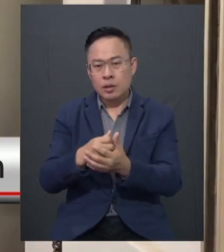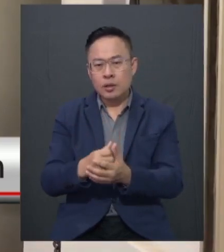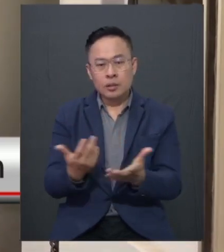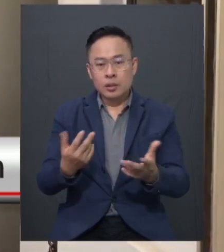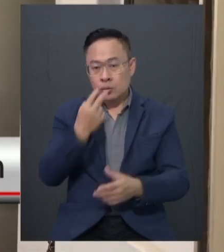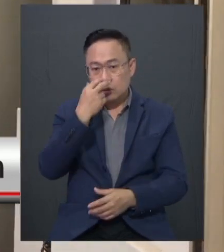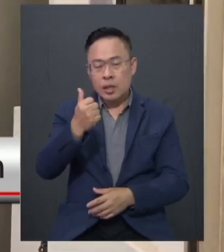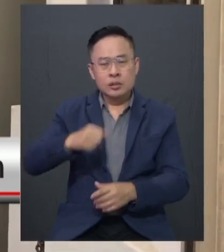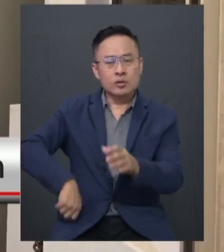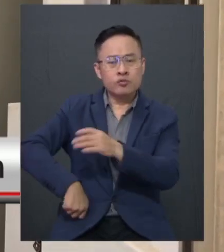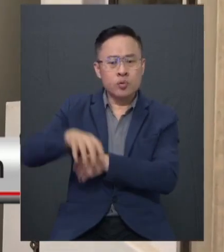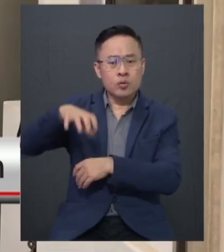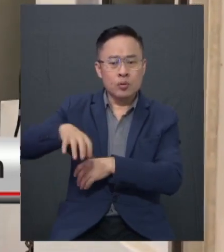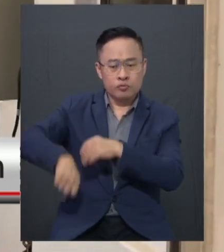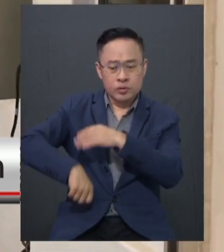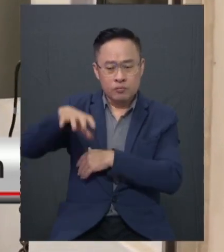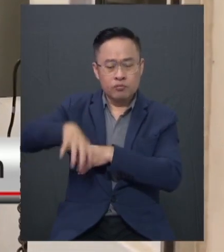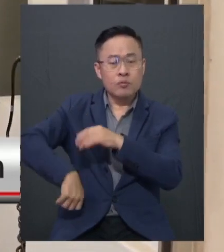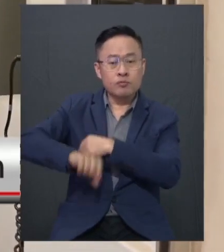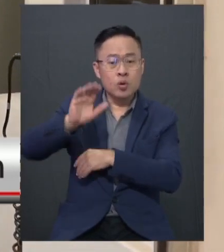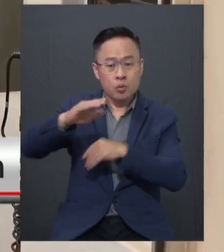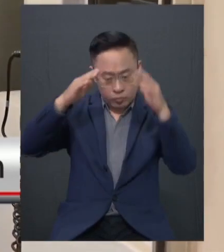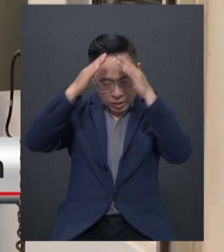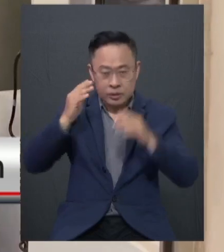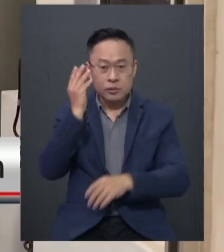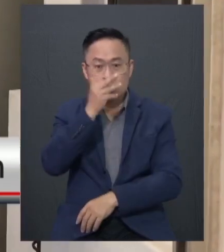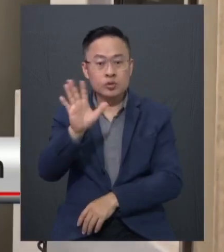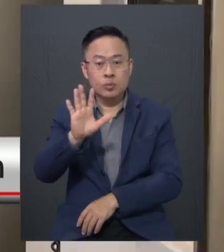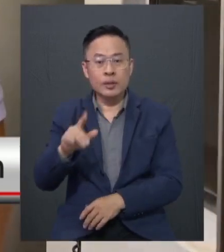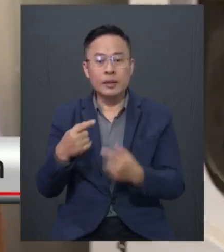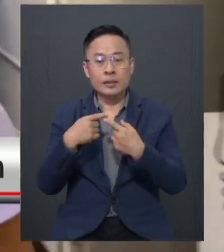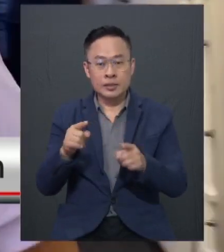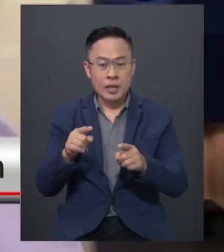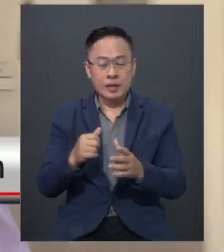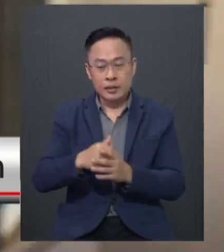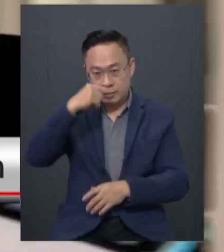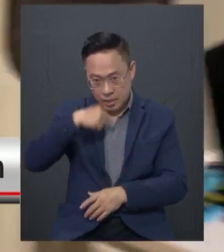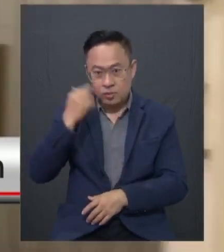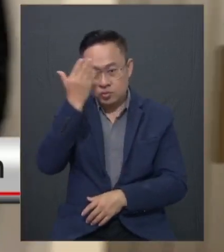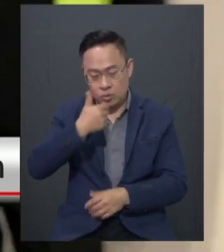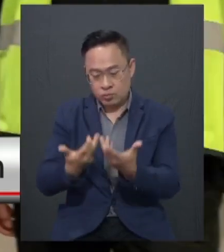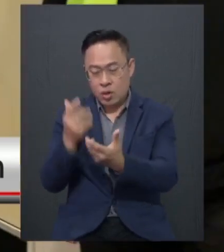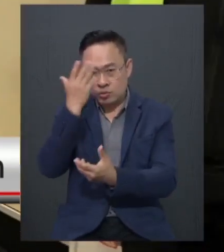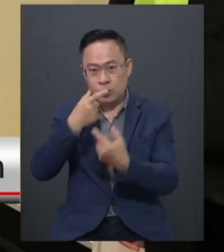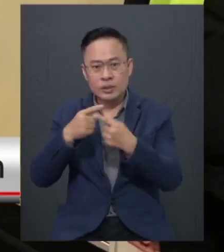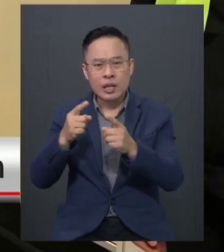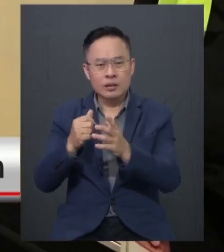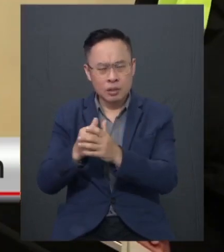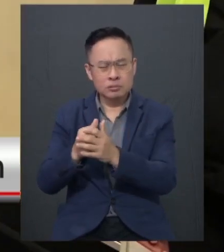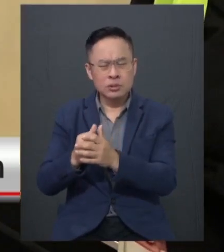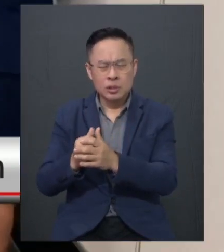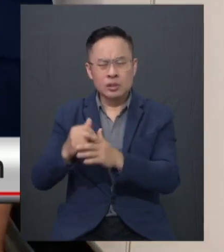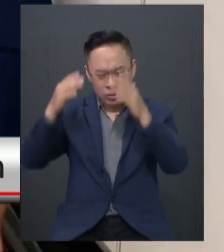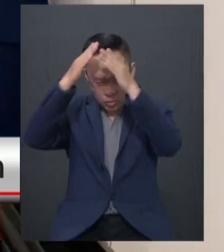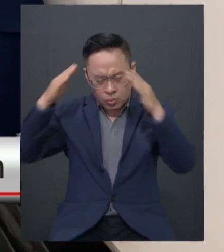อกว่าสภาพสนามของเวียดนามเนี่ยอาจจะไม่ได้สวยงามเหมือนบ้านเรานี่มีเปรียบกับบ้านเราน ะ แต่มาโน่บอกก็ไม่ได้แย่ถือ